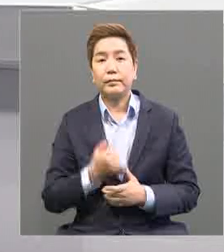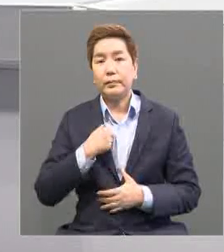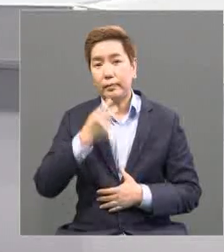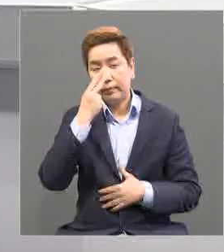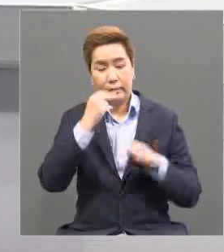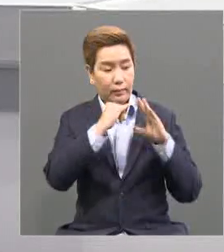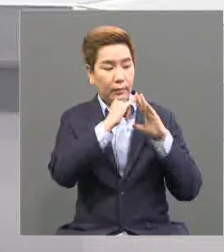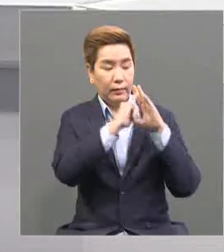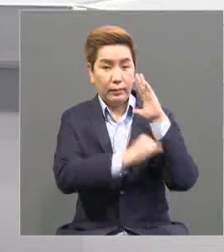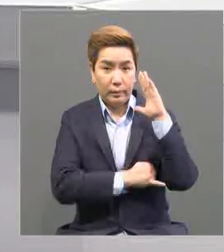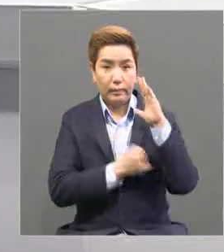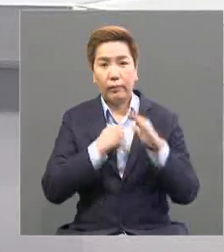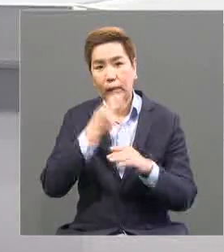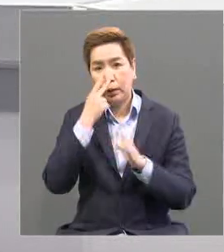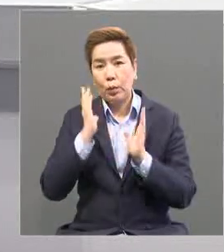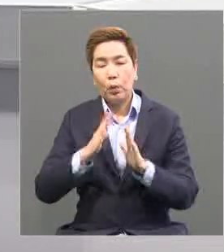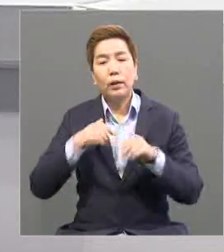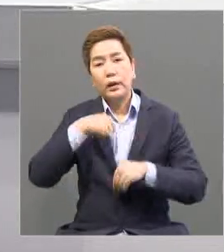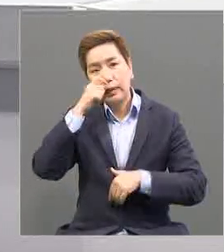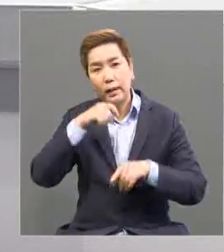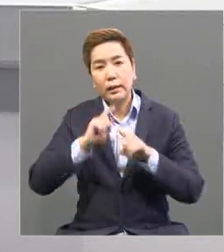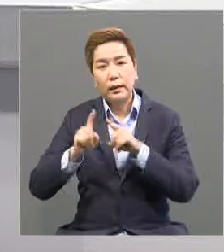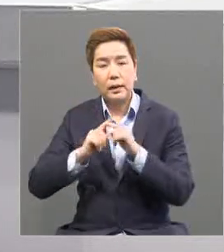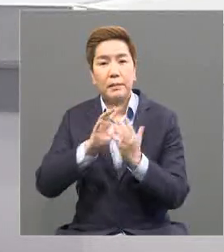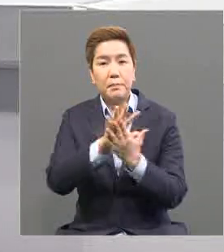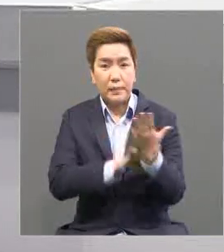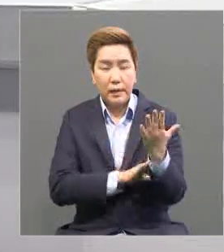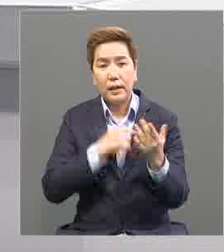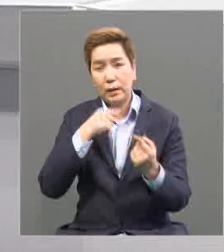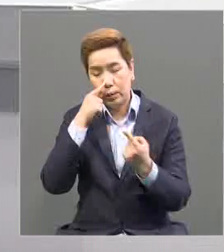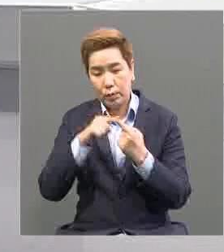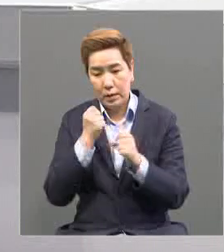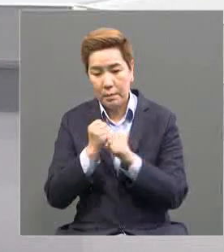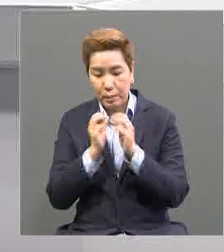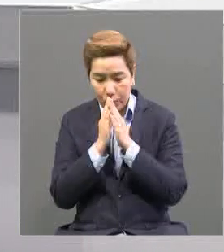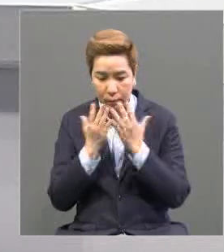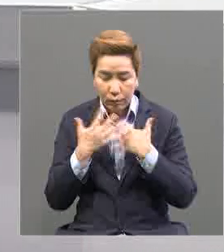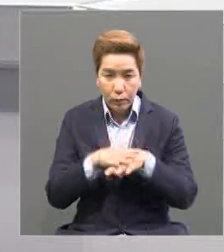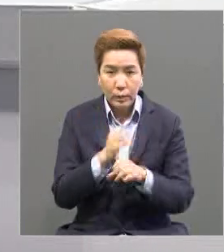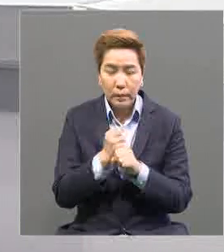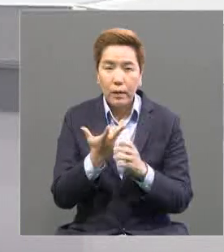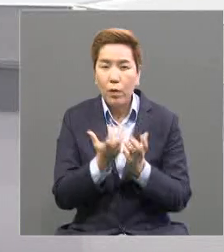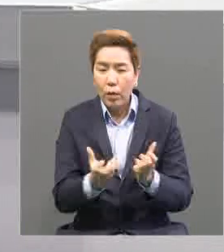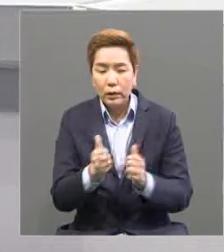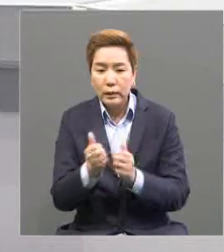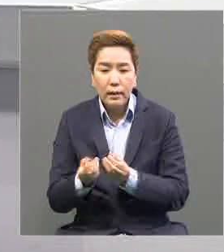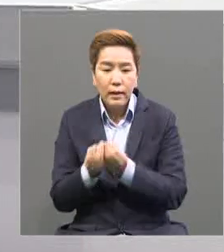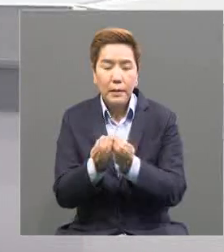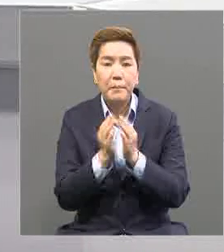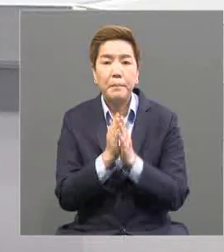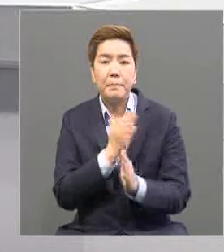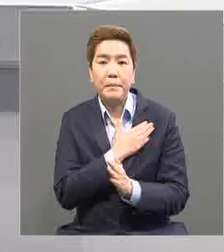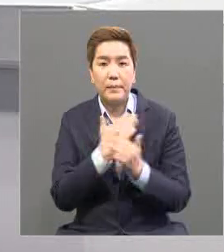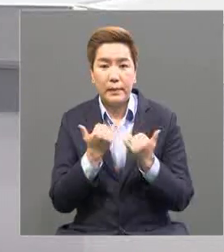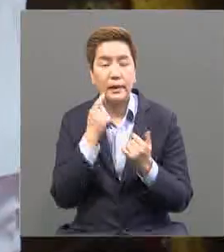ไปดูบรรยากาศในต่างจังหวัดกันบ้างนะคะประสบกรณิกรชาวไทยทั่วประเทศวันนี้ค่ะก็ร่วมทำบุญตักบาตรถวายเป็นพระราชกุศลกันอย่างพร้อมเพรียงนะ